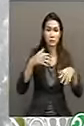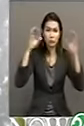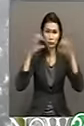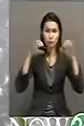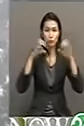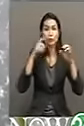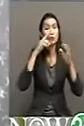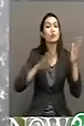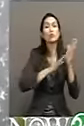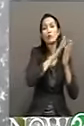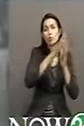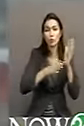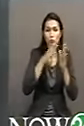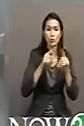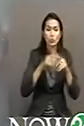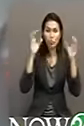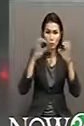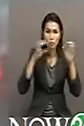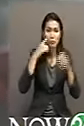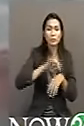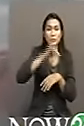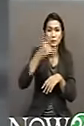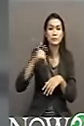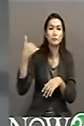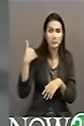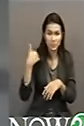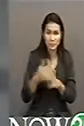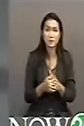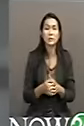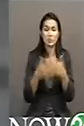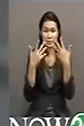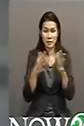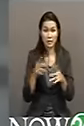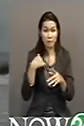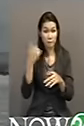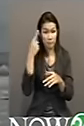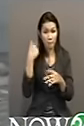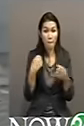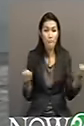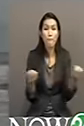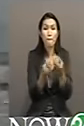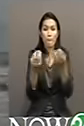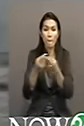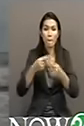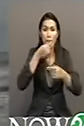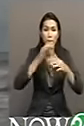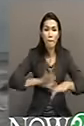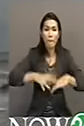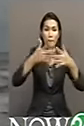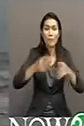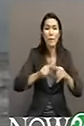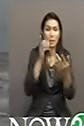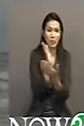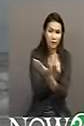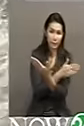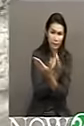อยู่ในเกณฑ์ทั่วไปแล้วก็มีฝนตกหนักในหลายพื้นที่นะครับนอกจากนั้นยังส่งผลให้คลื่นลมบริเวณทะเลอันดามันนะครับรวมทั้